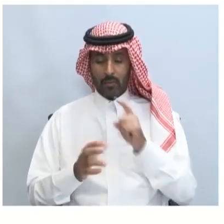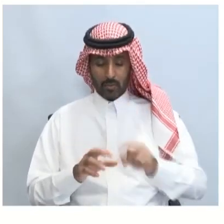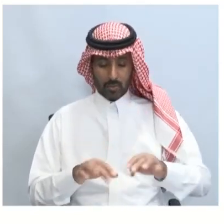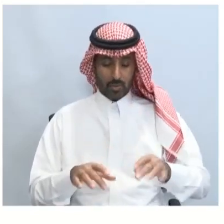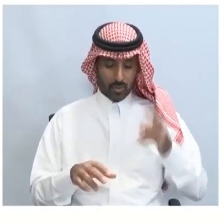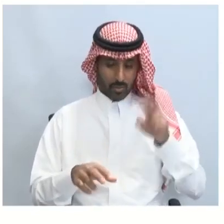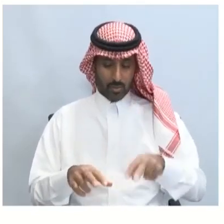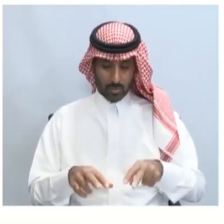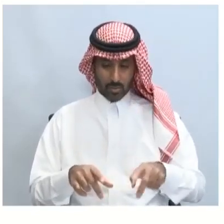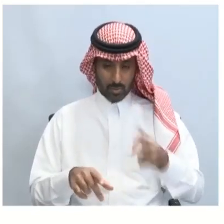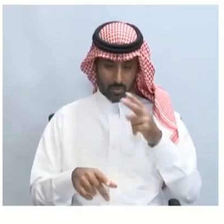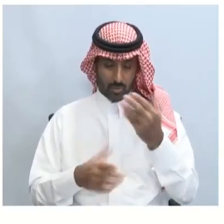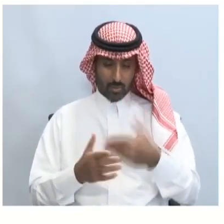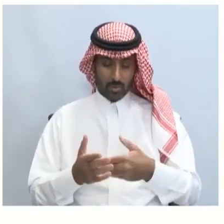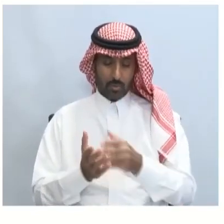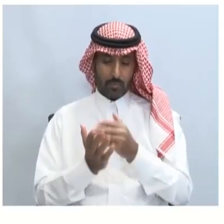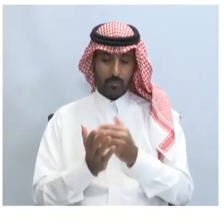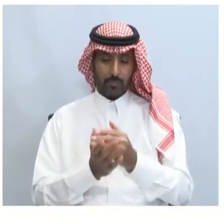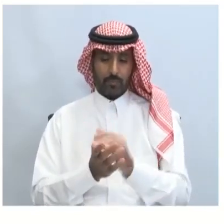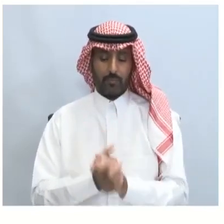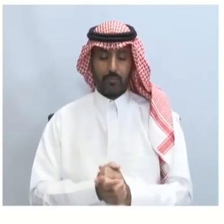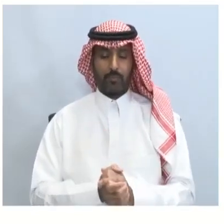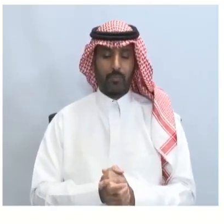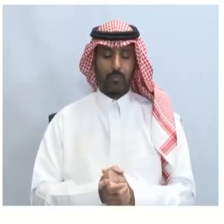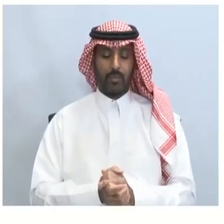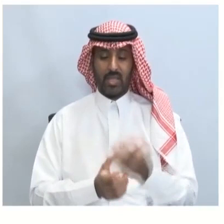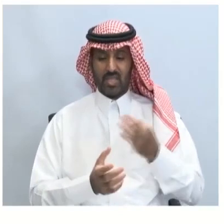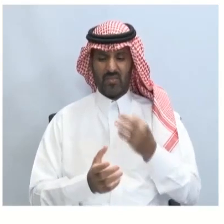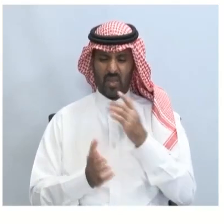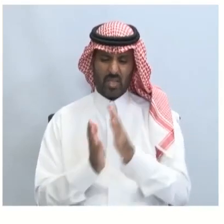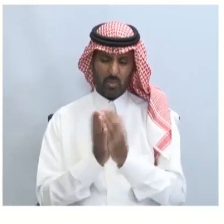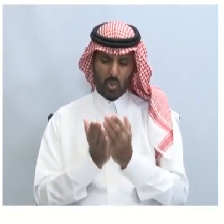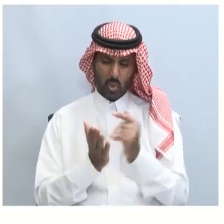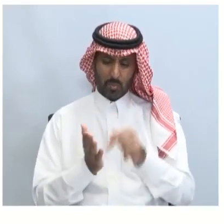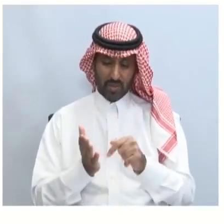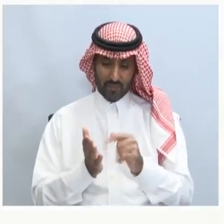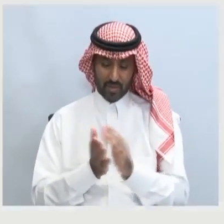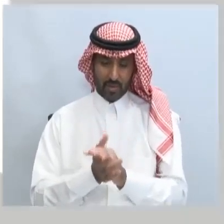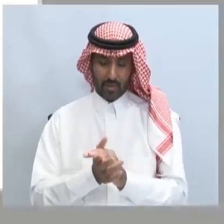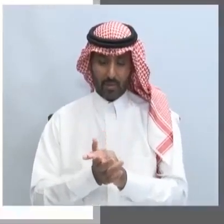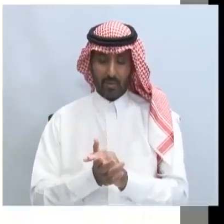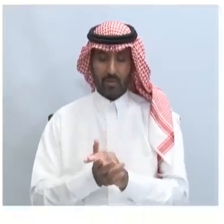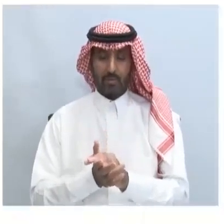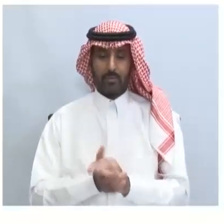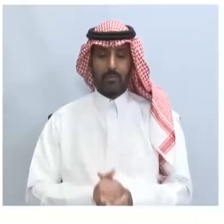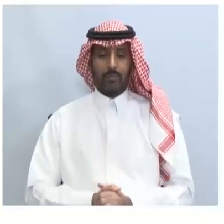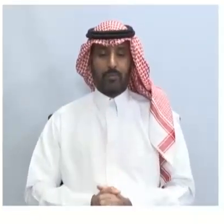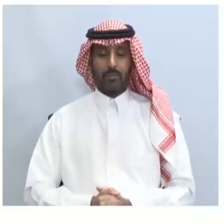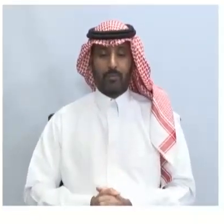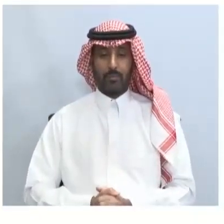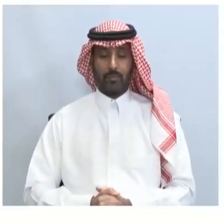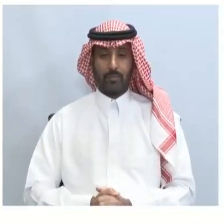الرقمي بواسطه الاجهزه الحديث والاستفاده من الكتب الالكترونيه وغير ذلك مما قد